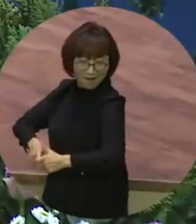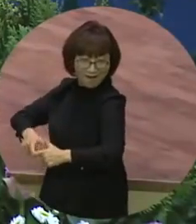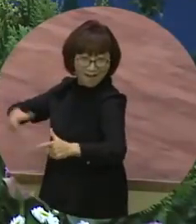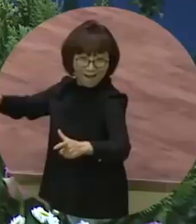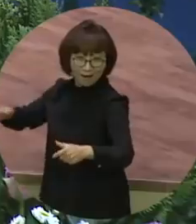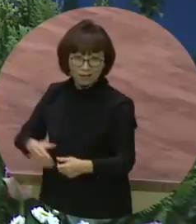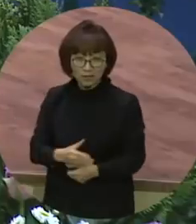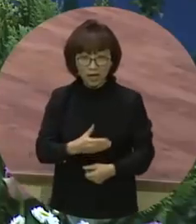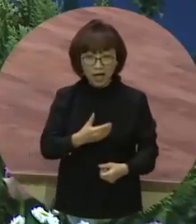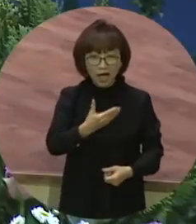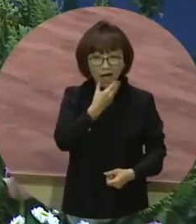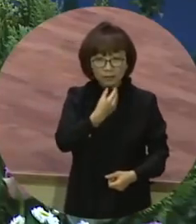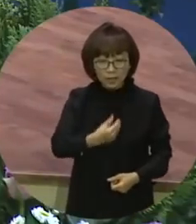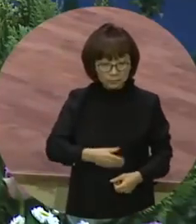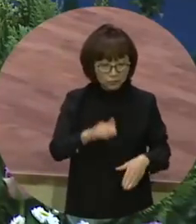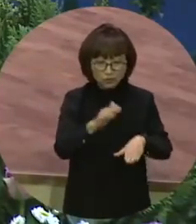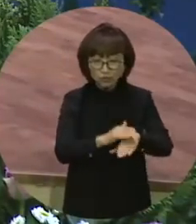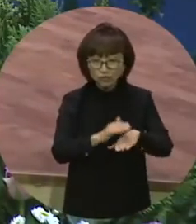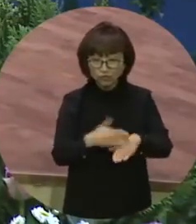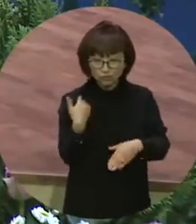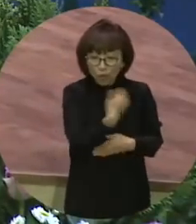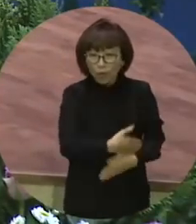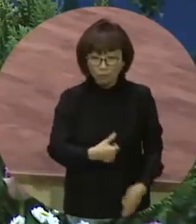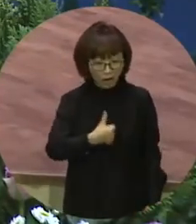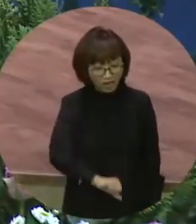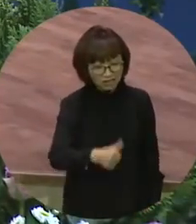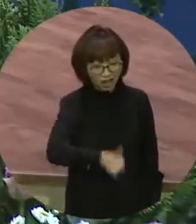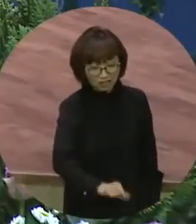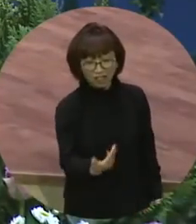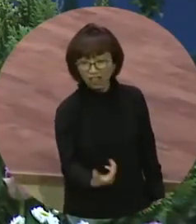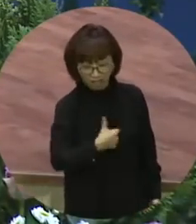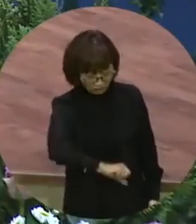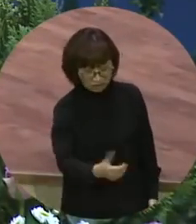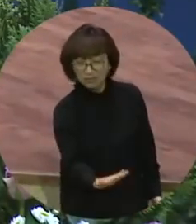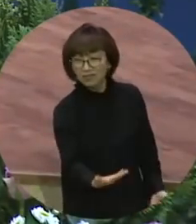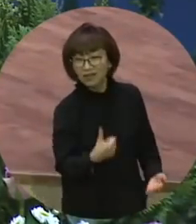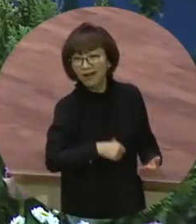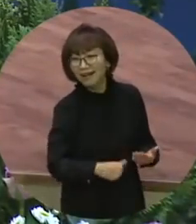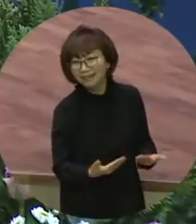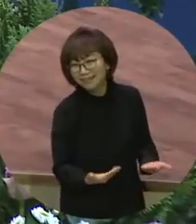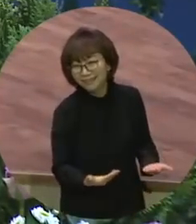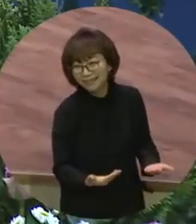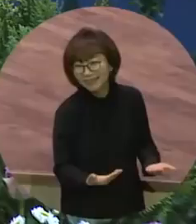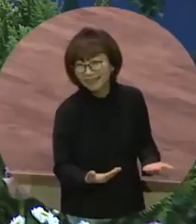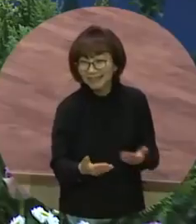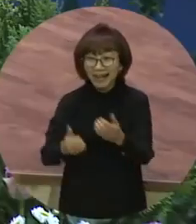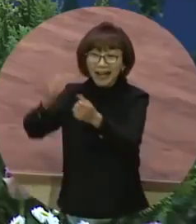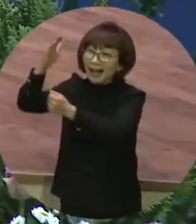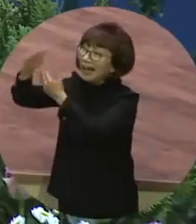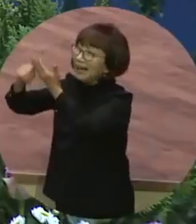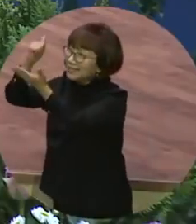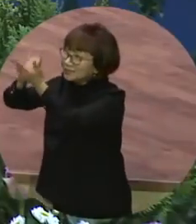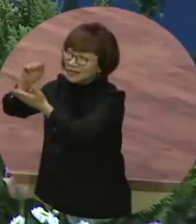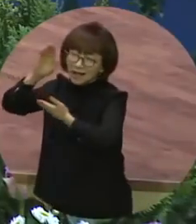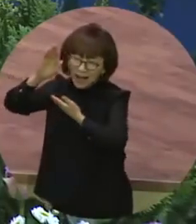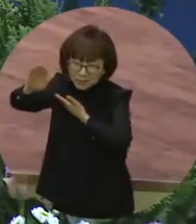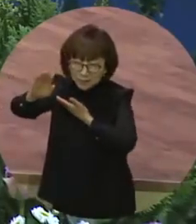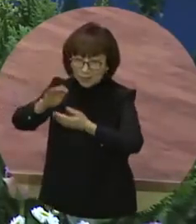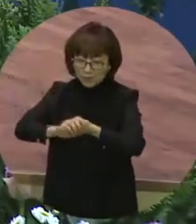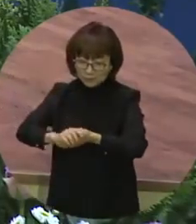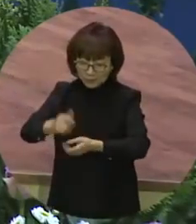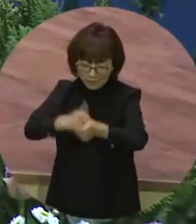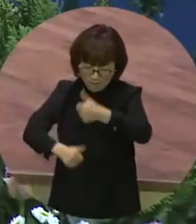하나님께서 말씀하신 그러한 별 중에 한 사람들이요. 아멘. 아브라함 믿음의 조상이잖아요. 우리가